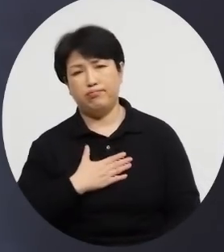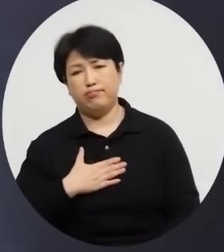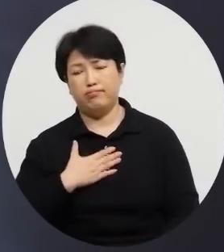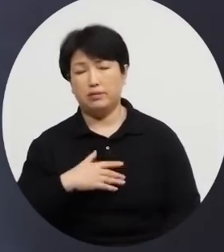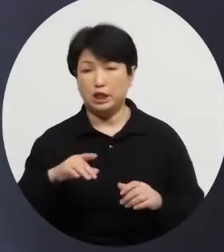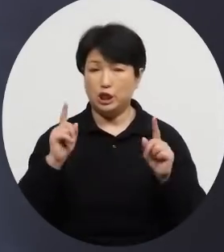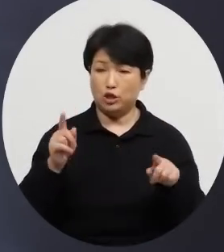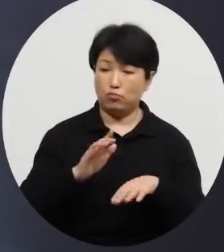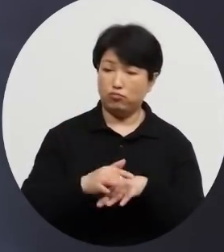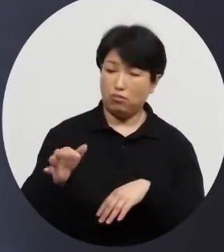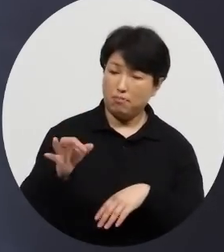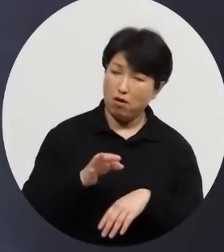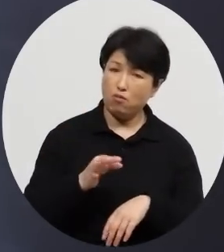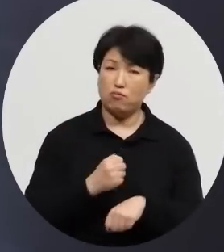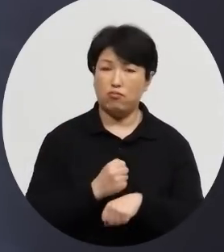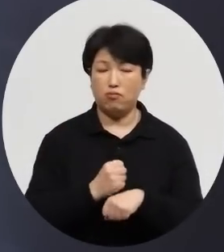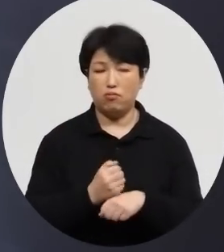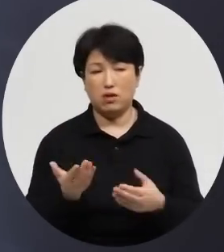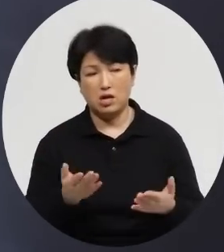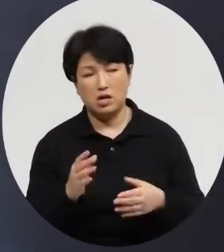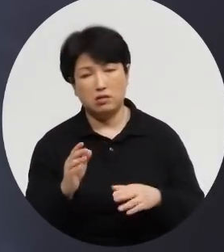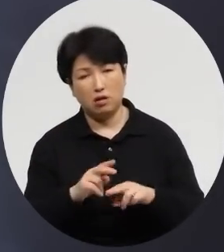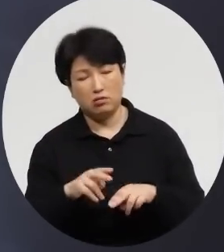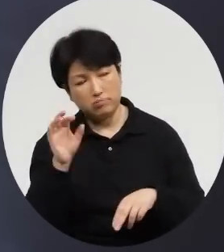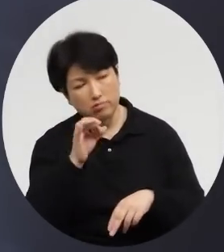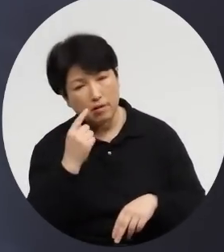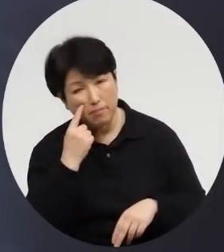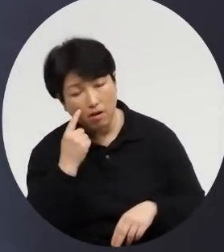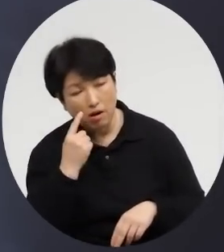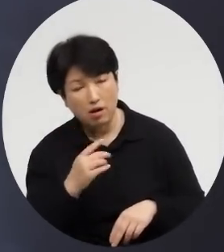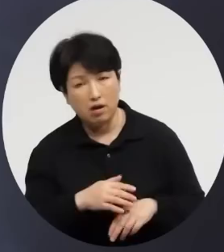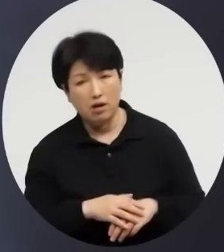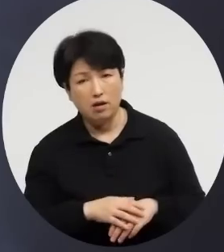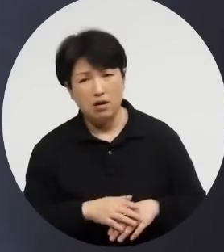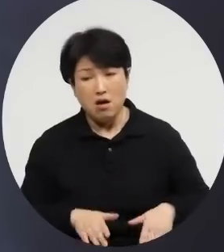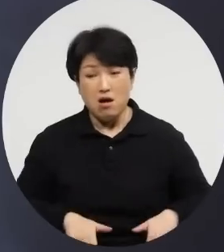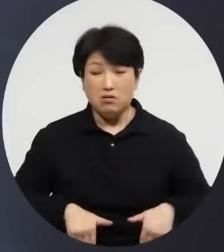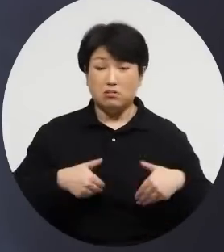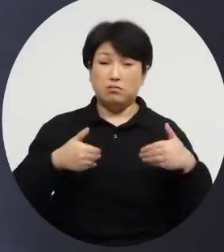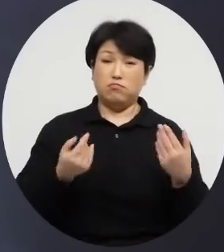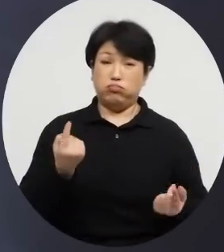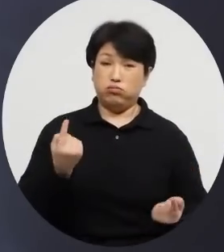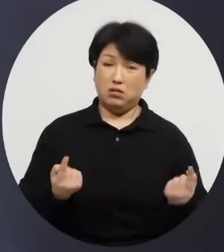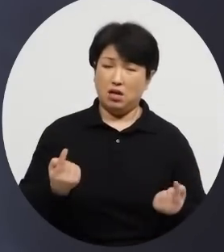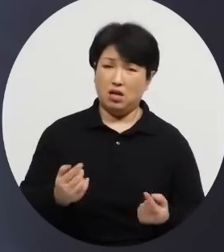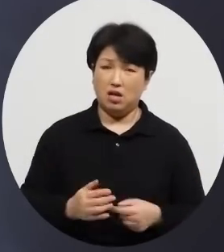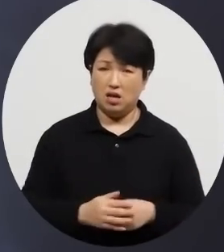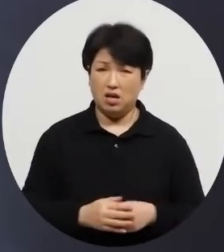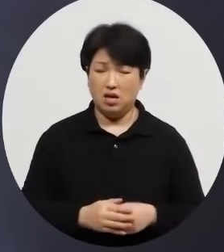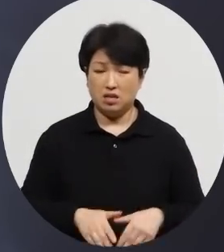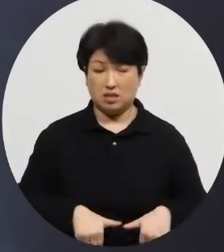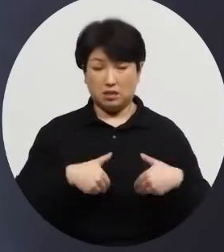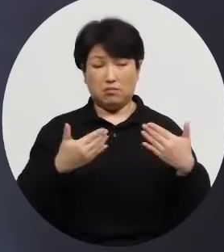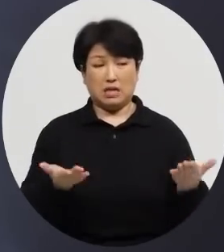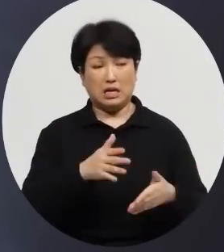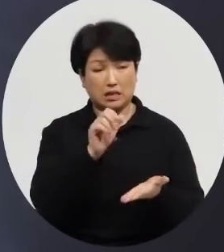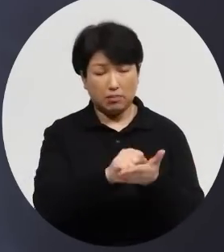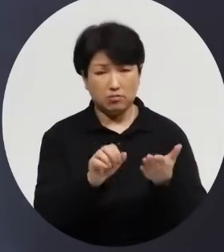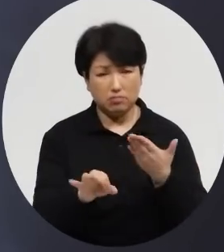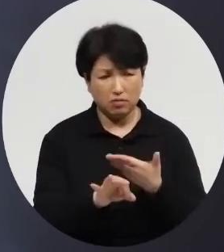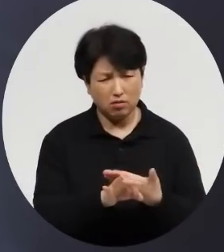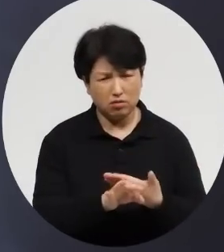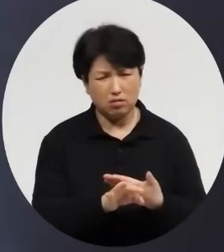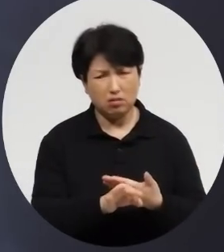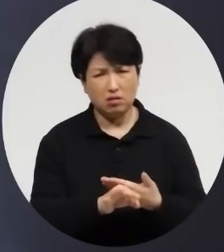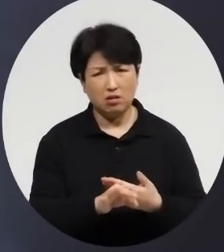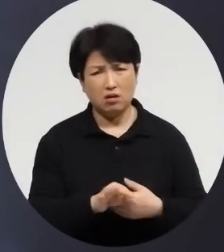받으면서 네. 좀 하고 그래야 좀 안정된 직장은 없지. 급하다고 가서 일을 하다 보면 이제